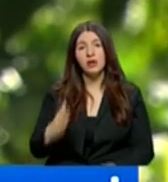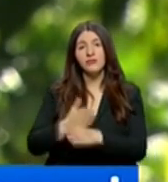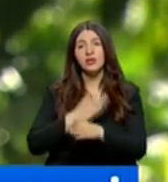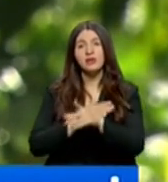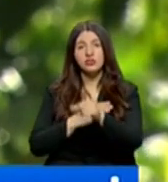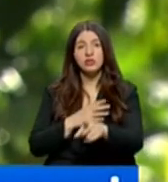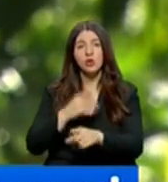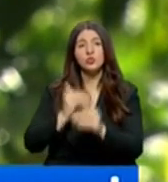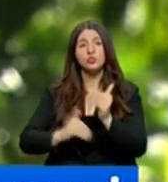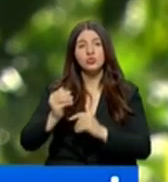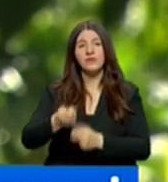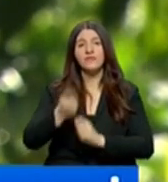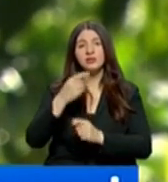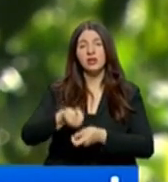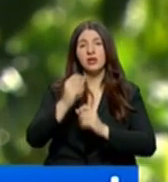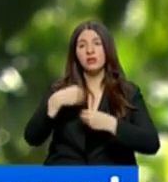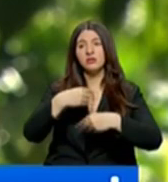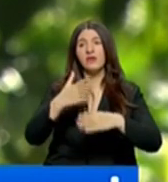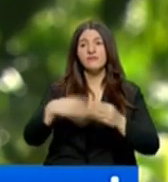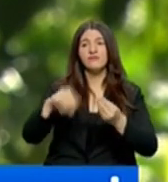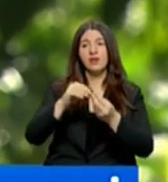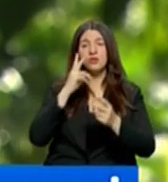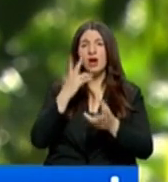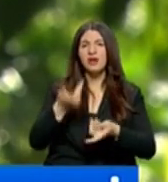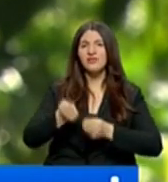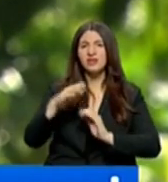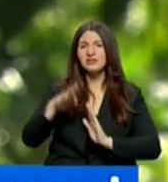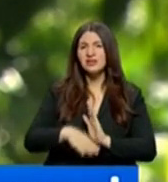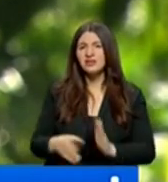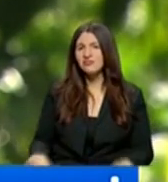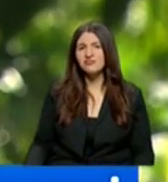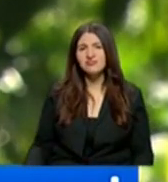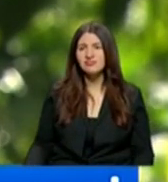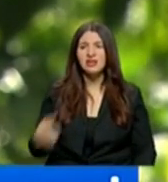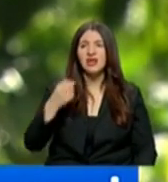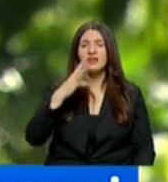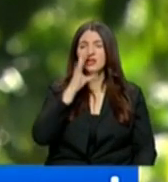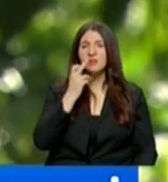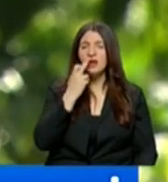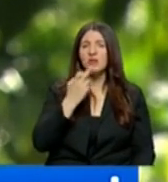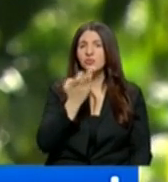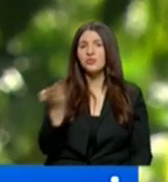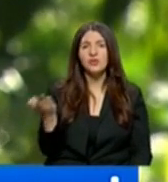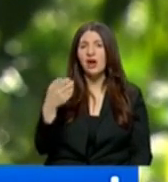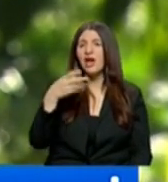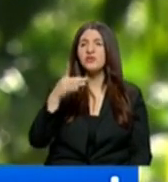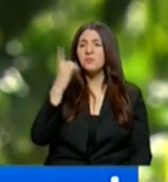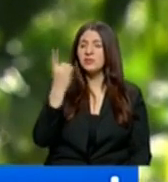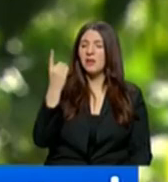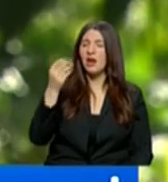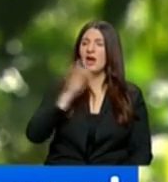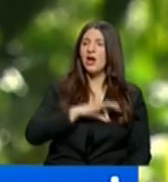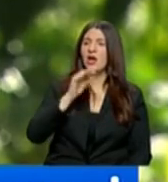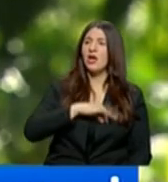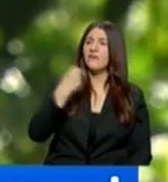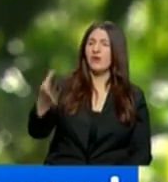Vatandaşa da yüksek faizle kredi veriyorlar. Hangi faiz indi? Erdoğan kimi kandırıyor? Erdoğan birilerine para